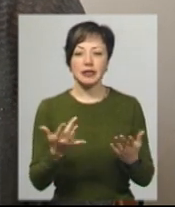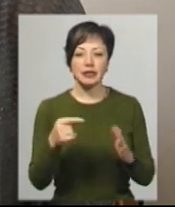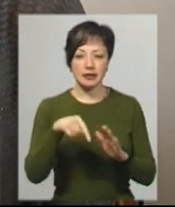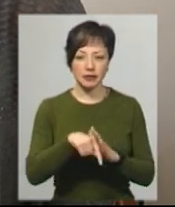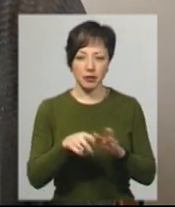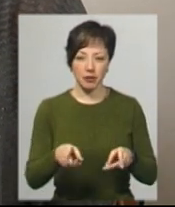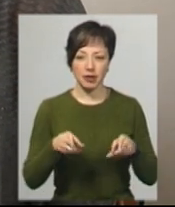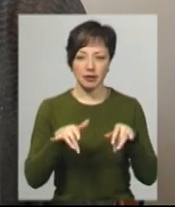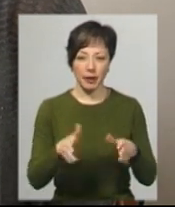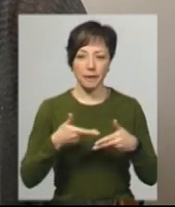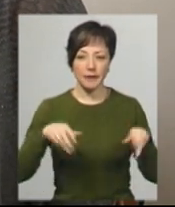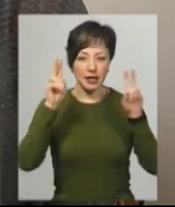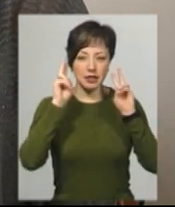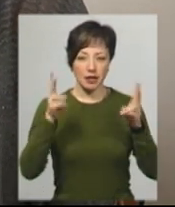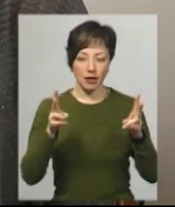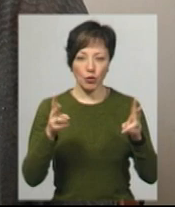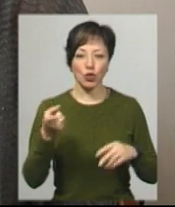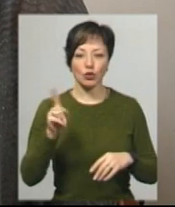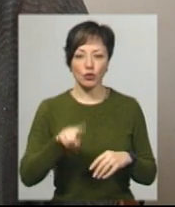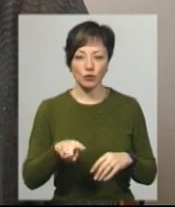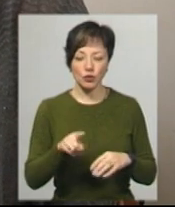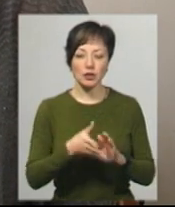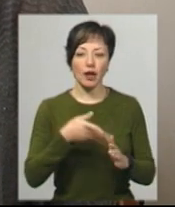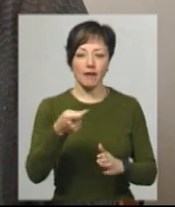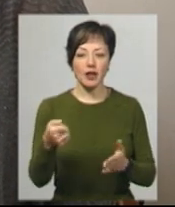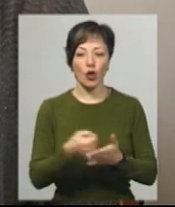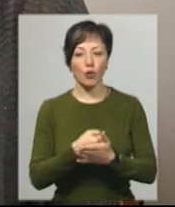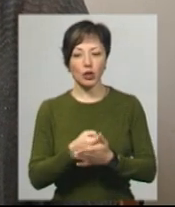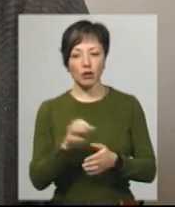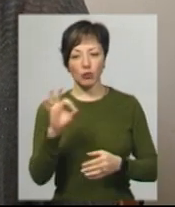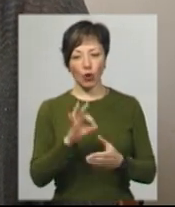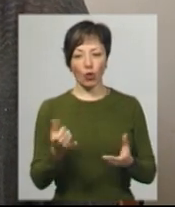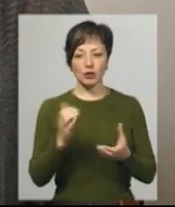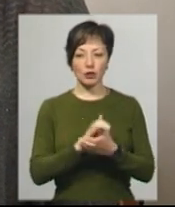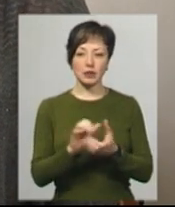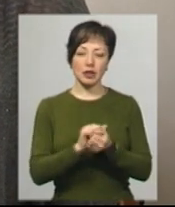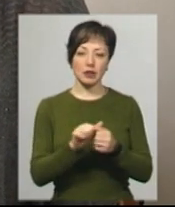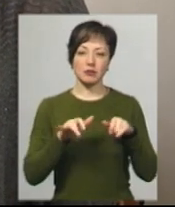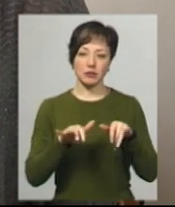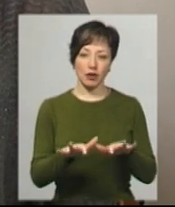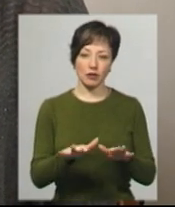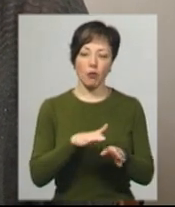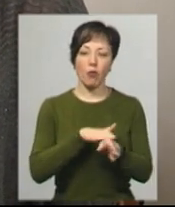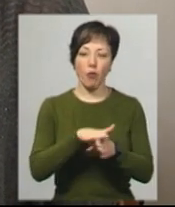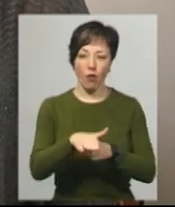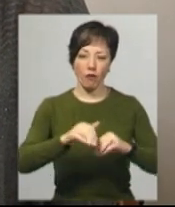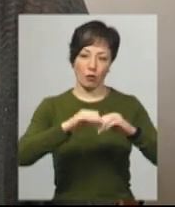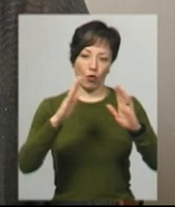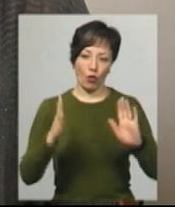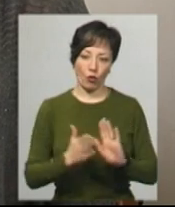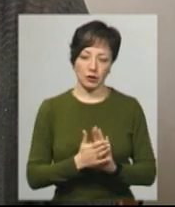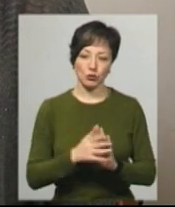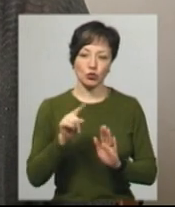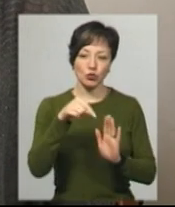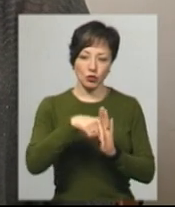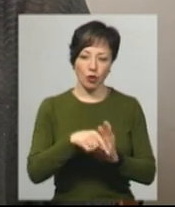кримінальне провадження, ми не знаємо. Тому заявили клопотання про ознайомлення у порядку 290 з повним обсягом